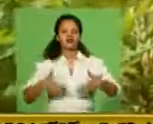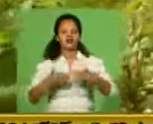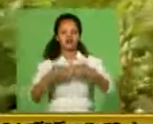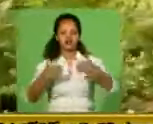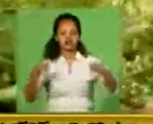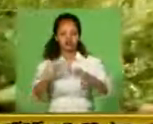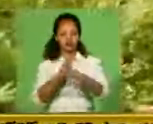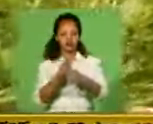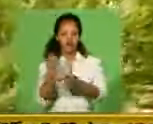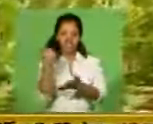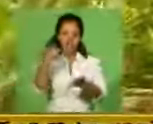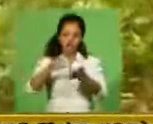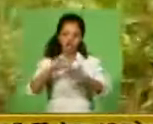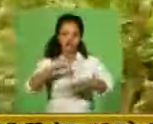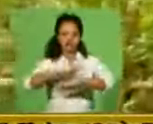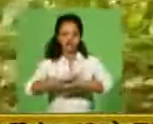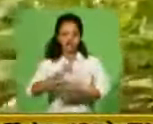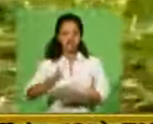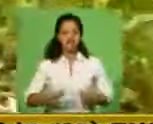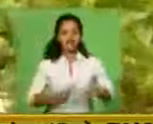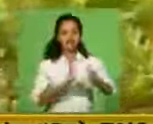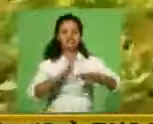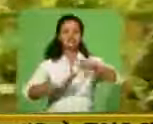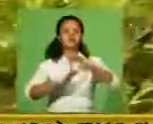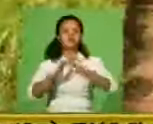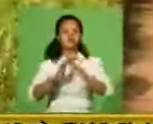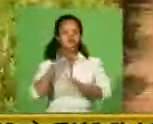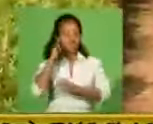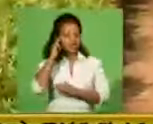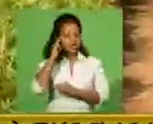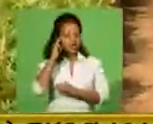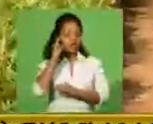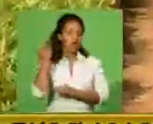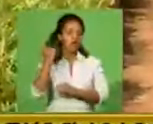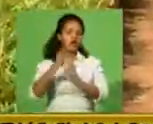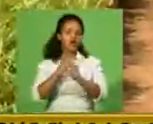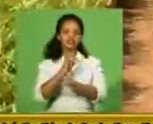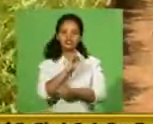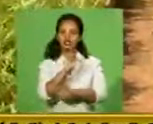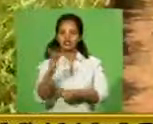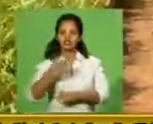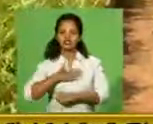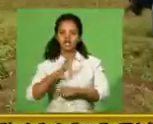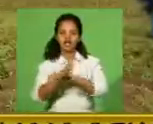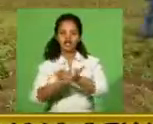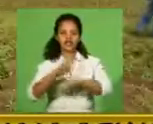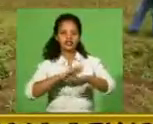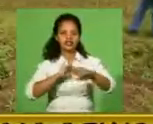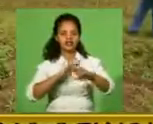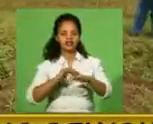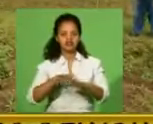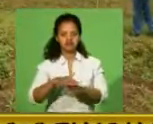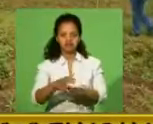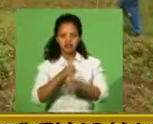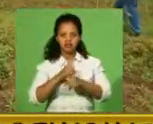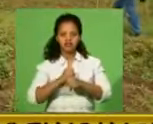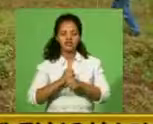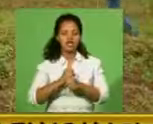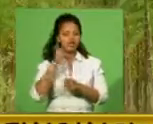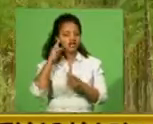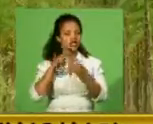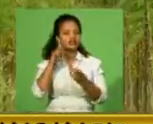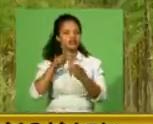ተጠብቆ አሻራውን የሚያሳርፍበት መንገድ እንዲመቻችም ነው ያሳሰቡት። ባለፈው ዓመት አንዳንዳችን አግራይ ጥሪውን ተቀብለን ያቀድነውን አሳክተናልም